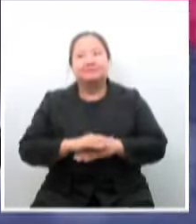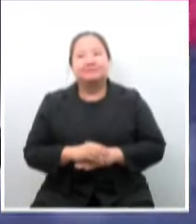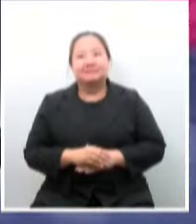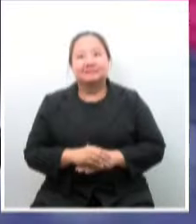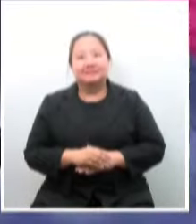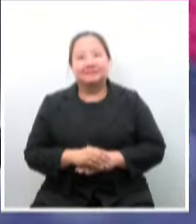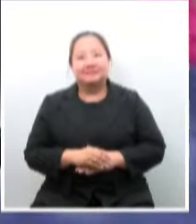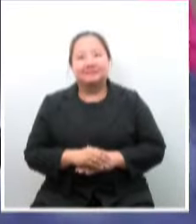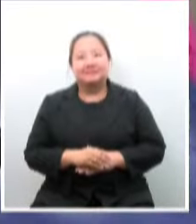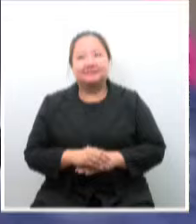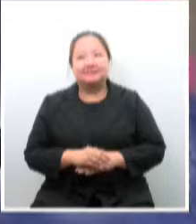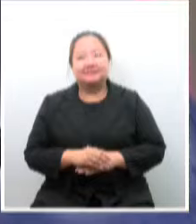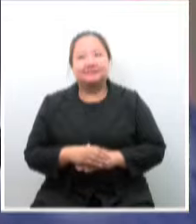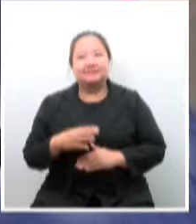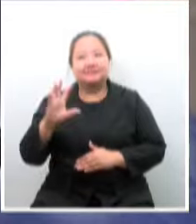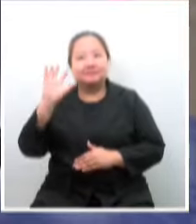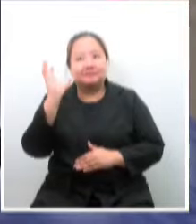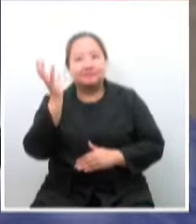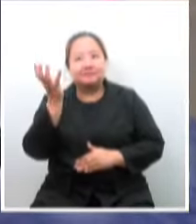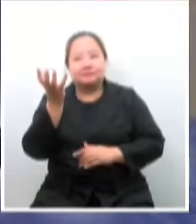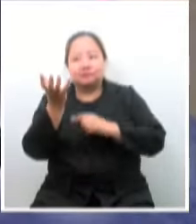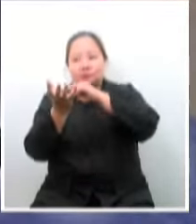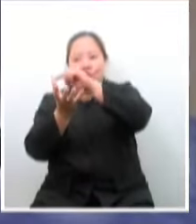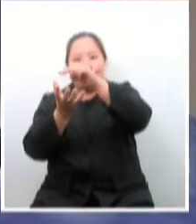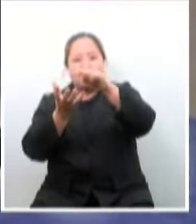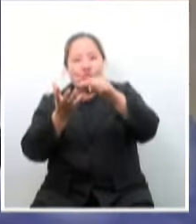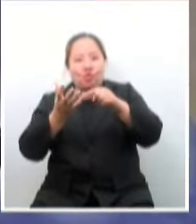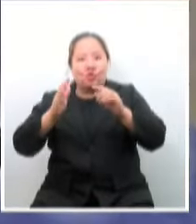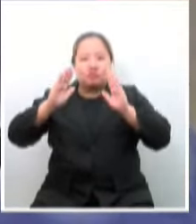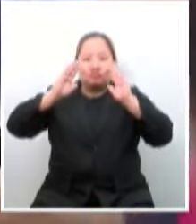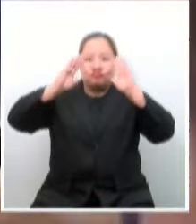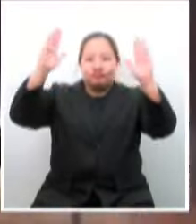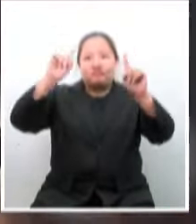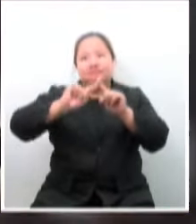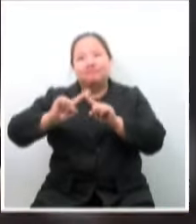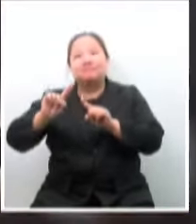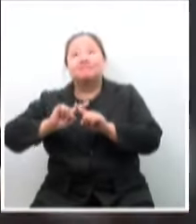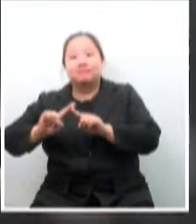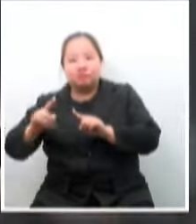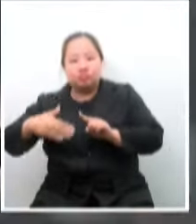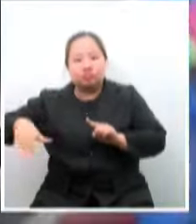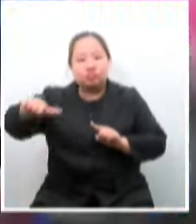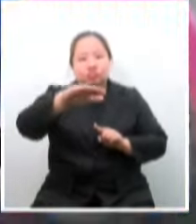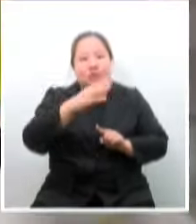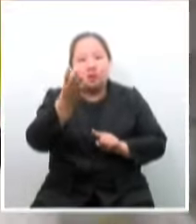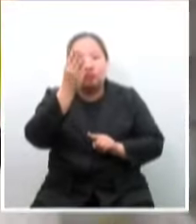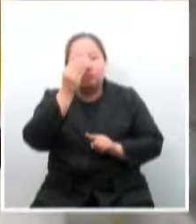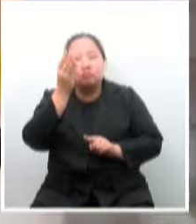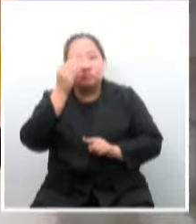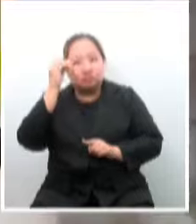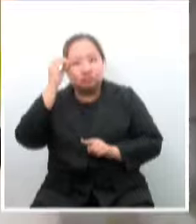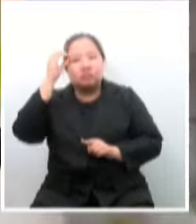ครูโลกไม่มีกว้างใหญ่มากมายที่เจ้าต้องรู้